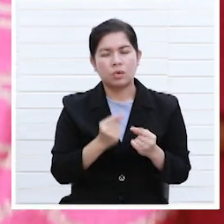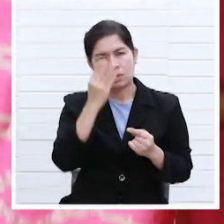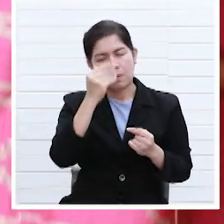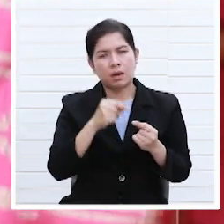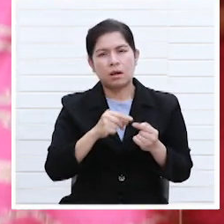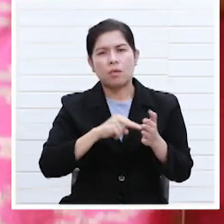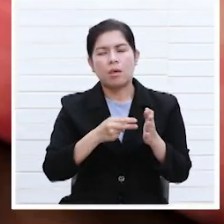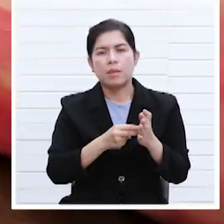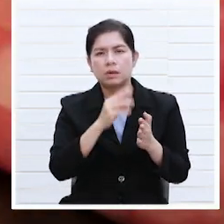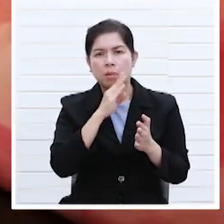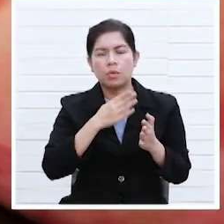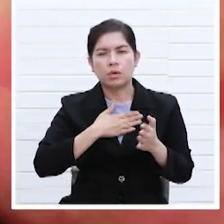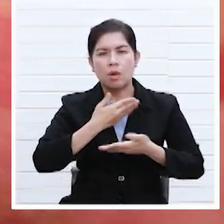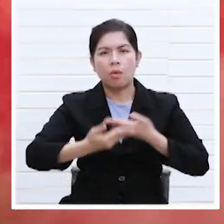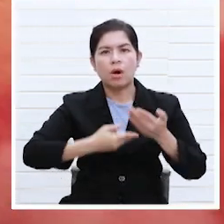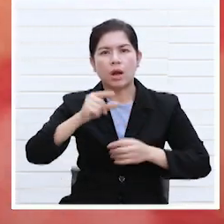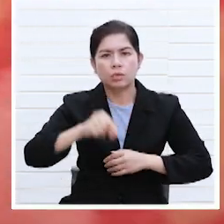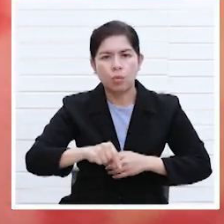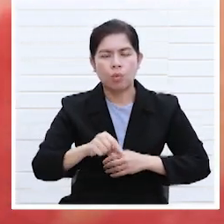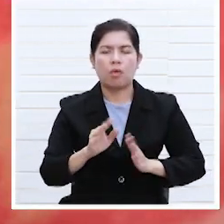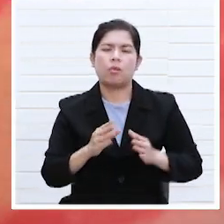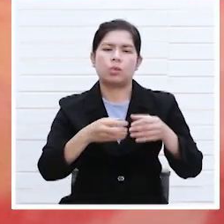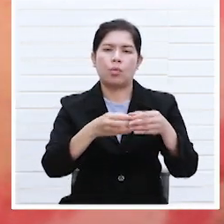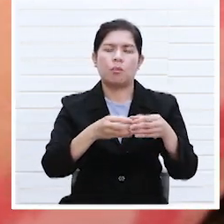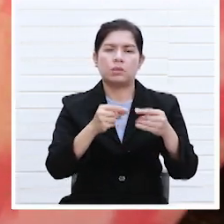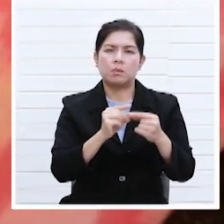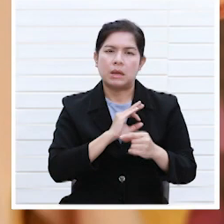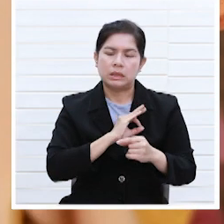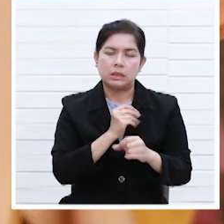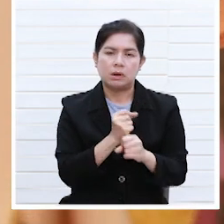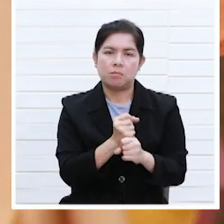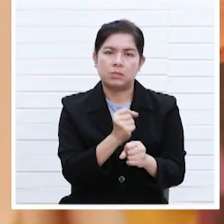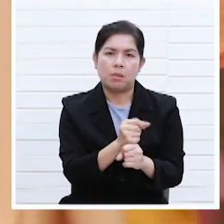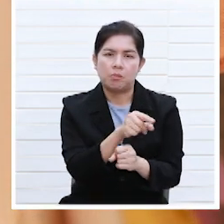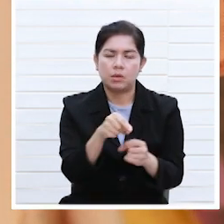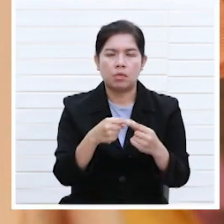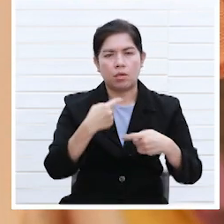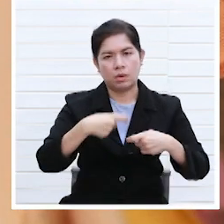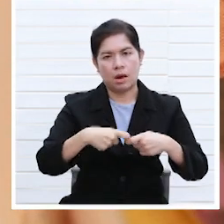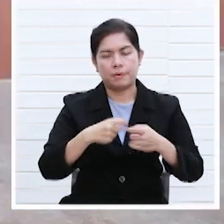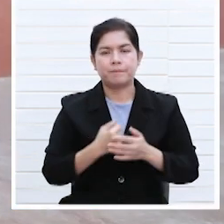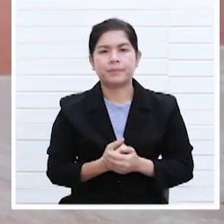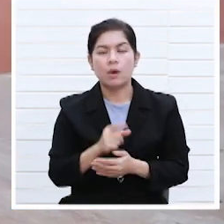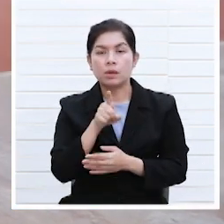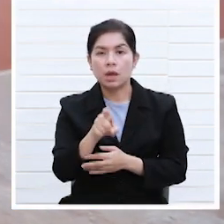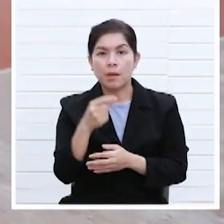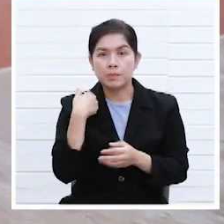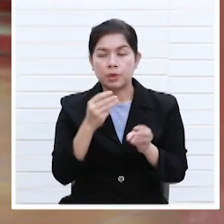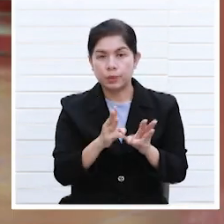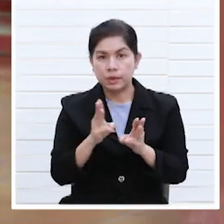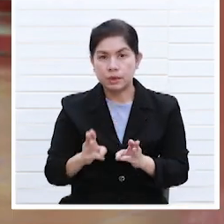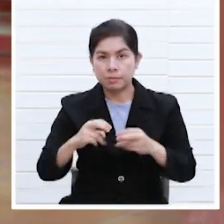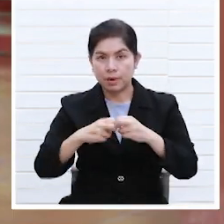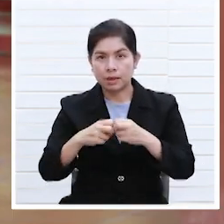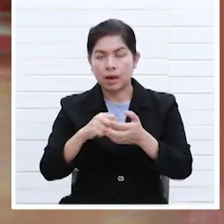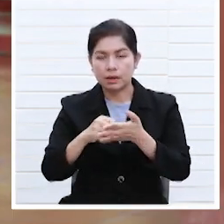ารลูกน้องเพราะว่าเราก็ต้องดูแลเขาด้วยไม่ใช่ว่าเราจะเอาอย่างเดียวไม่ใช ่คุณแม่จะแก้ไขยังไง ปรับ